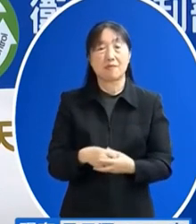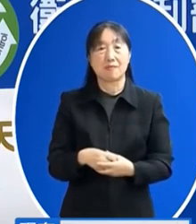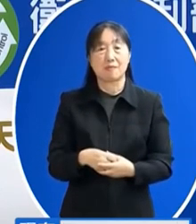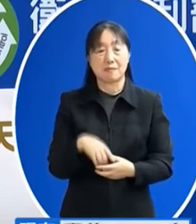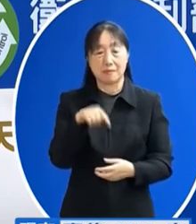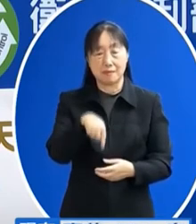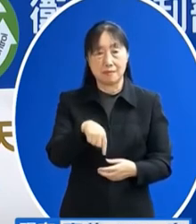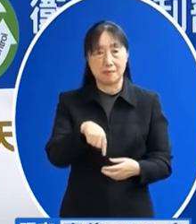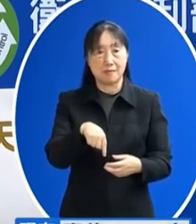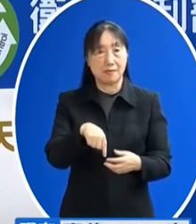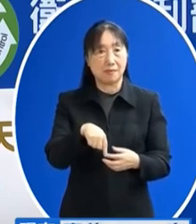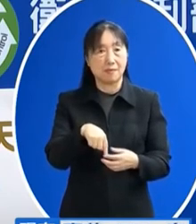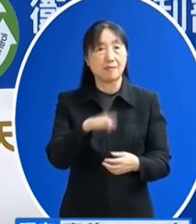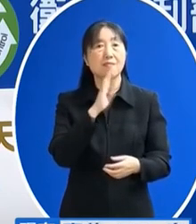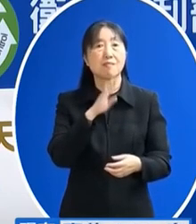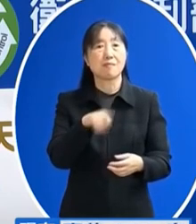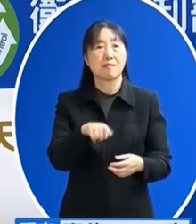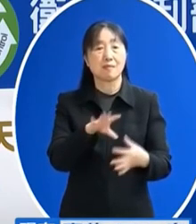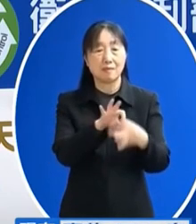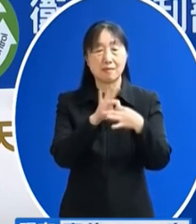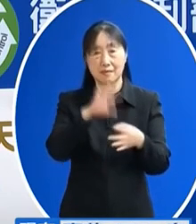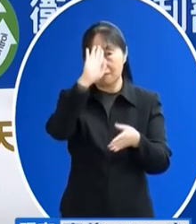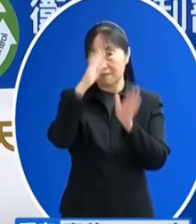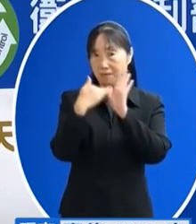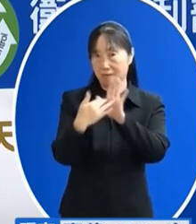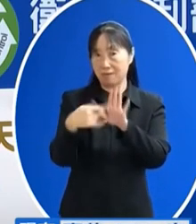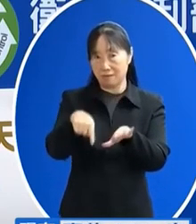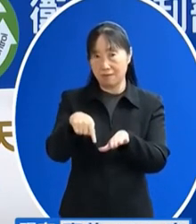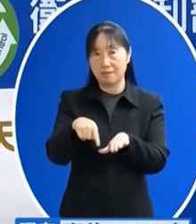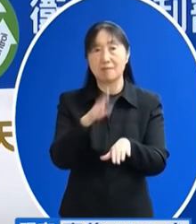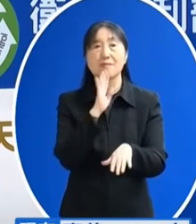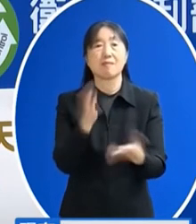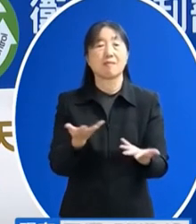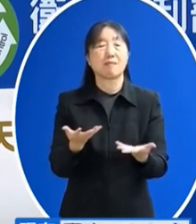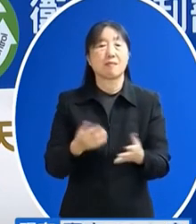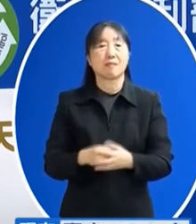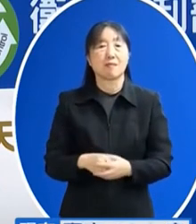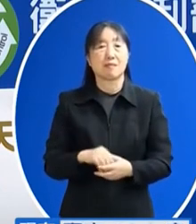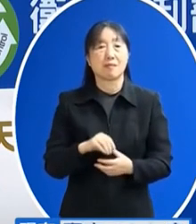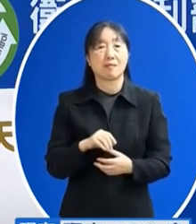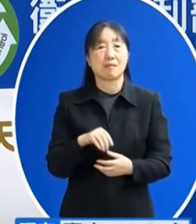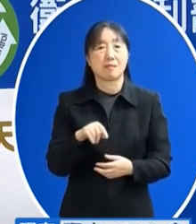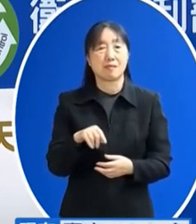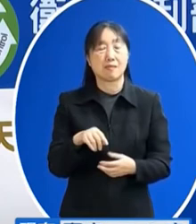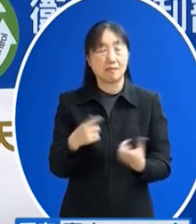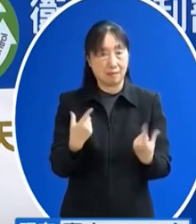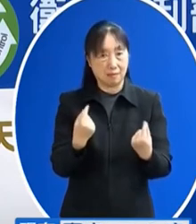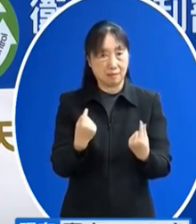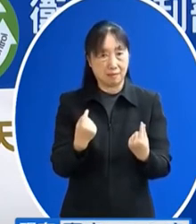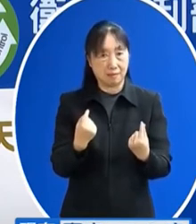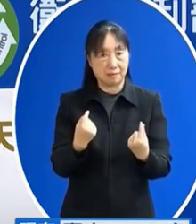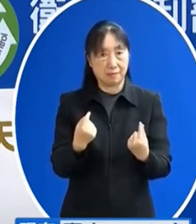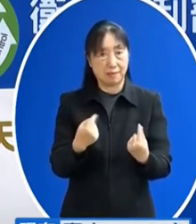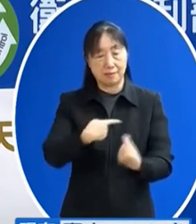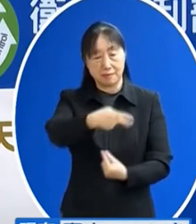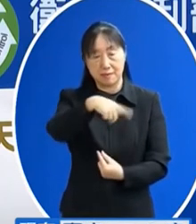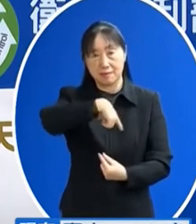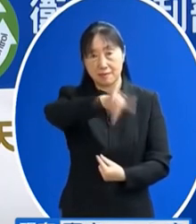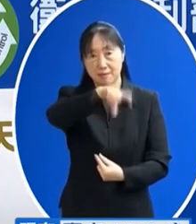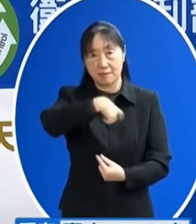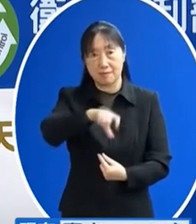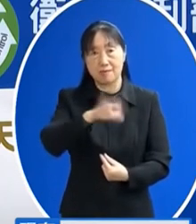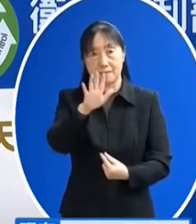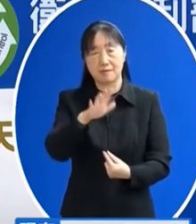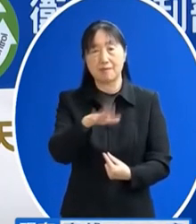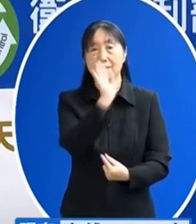个防疫这样的一个基调在，好，那但是还是一样，这还是双方有双方